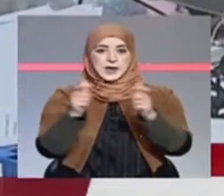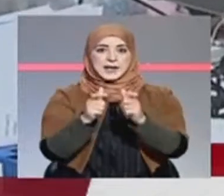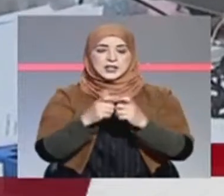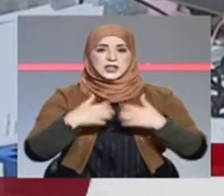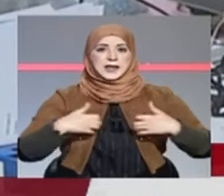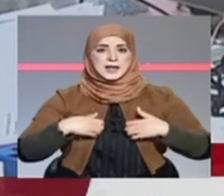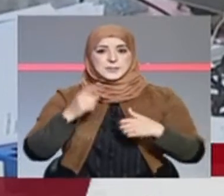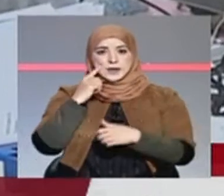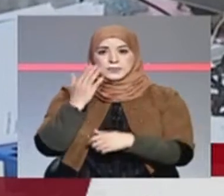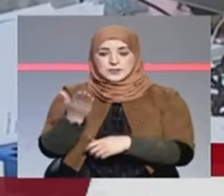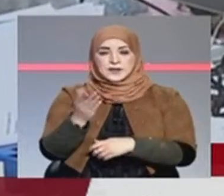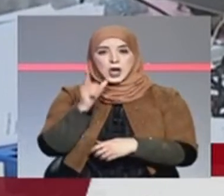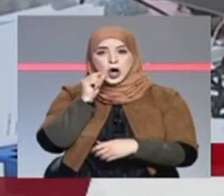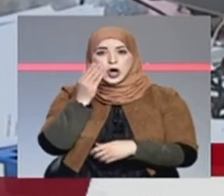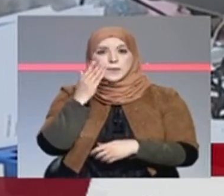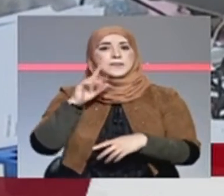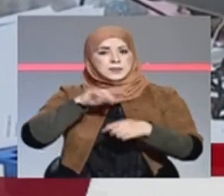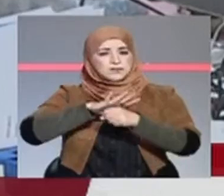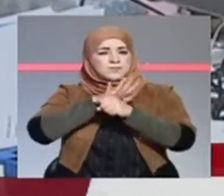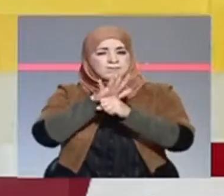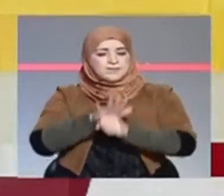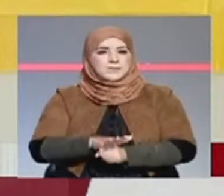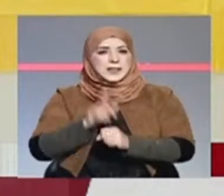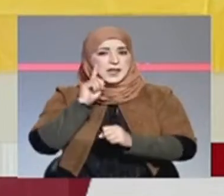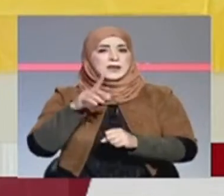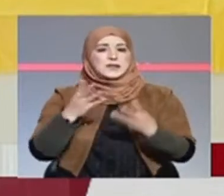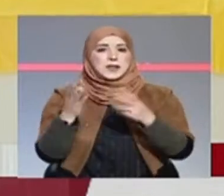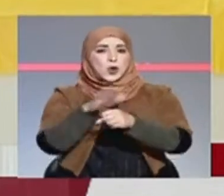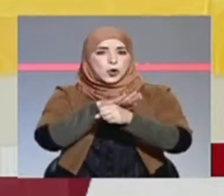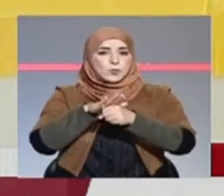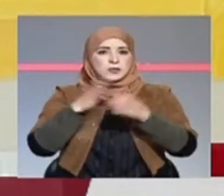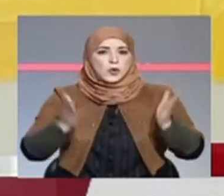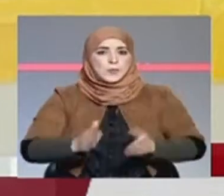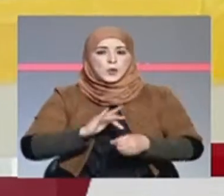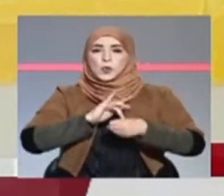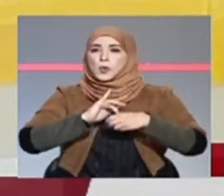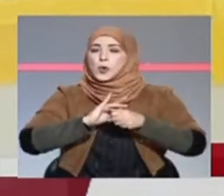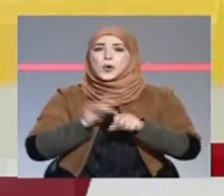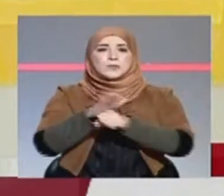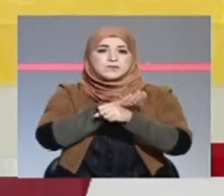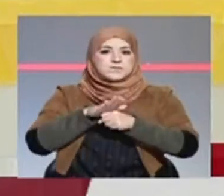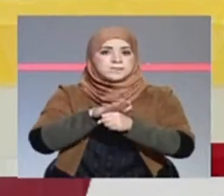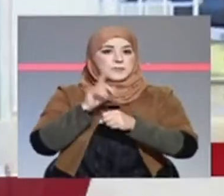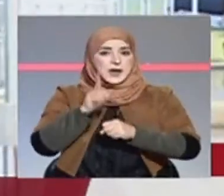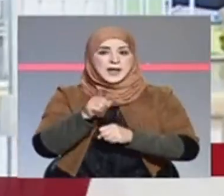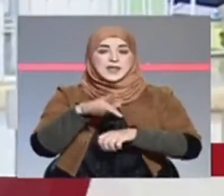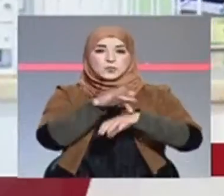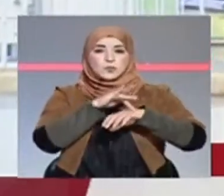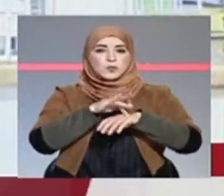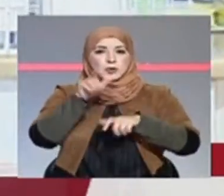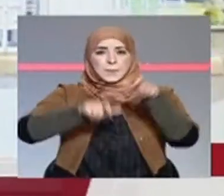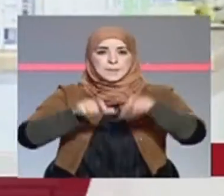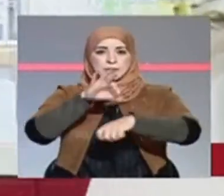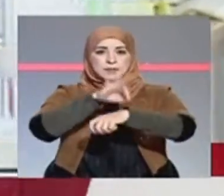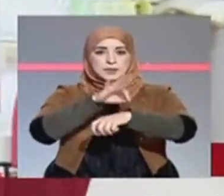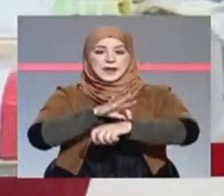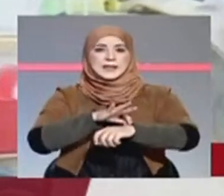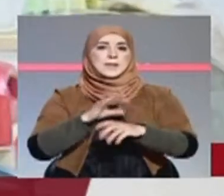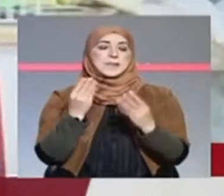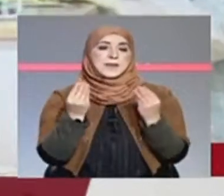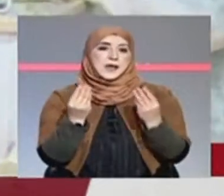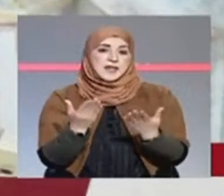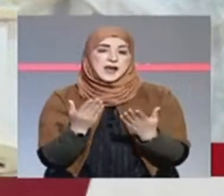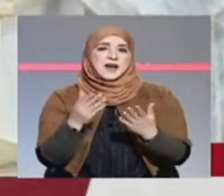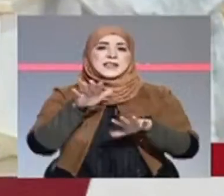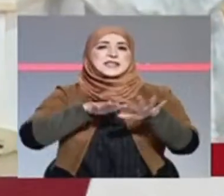امان الله اكد الضغط الكبير ها المنظومه الصحيه و حاله الاحباط التي انتهت الجيش الابيض جراء المسؤوليه والاستهتار